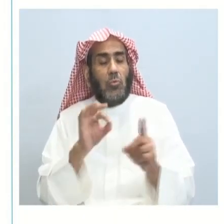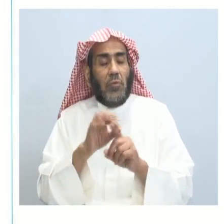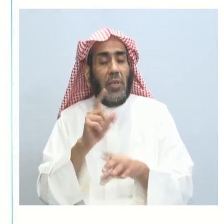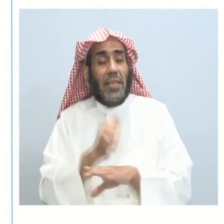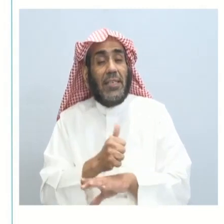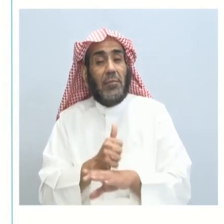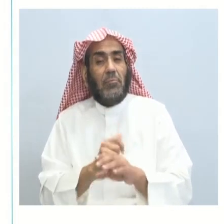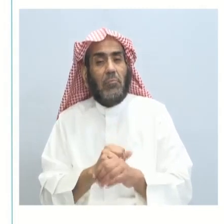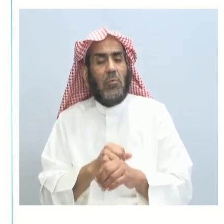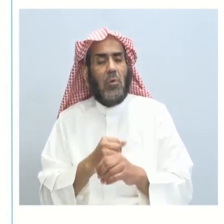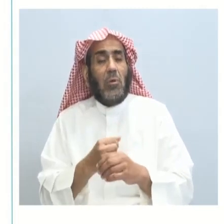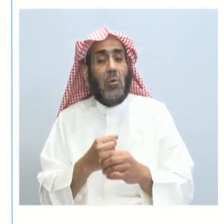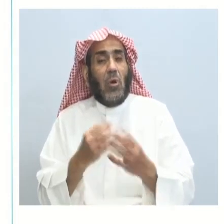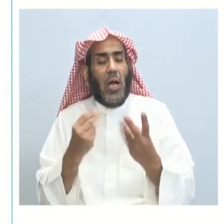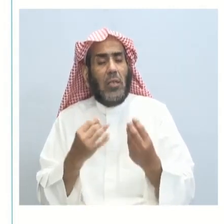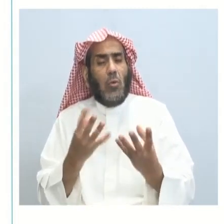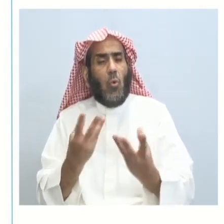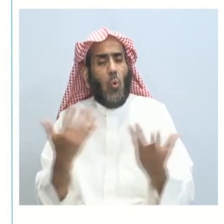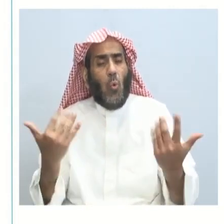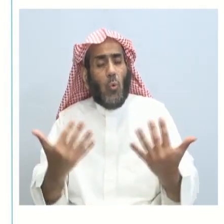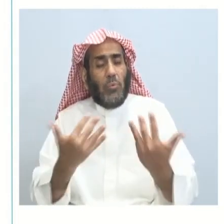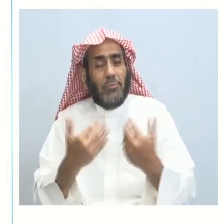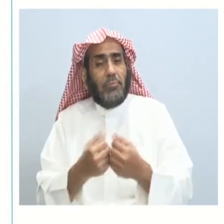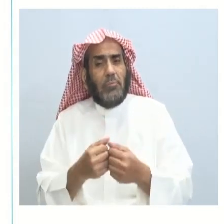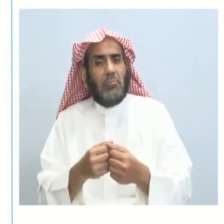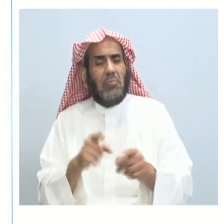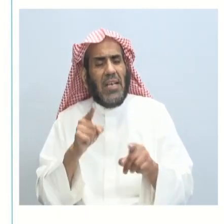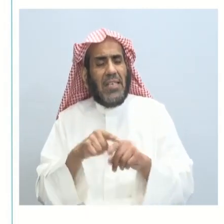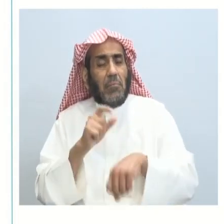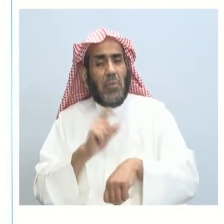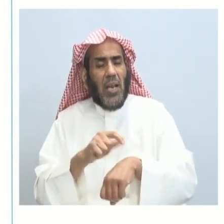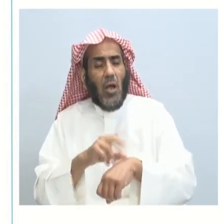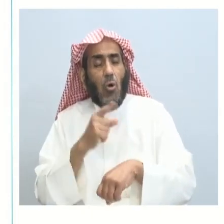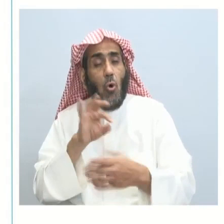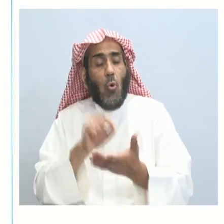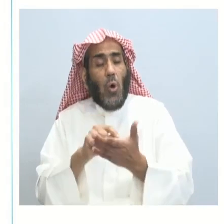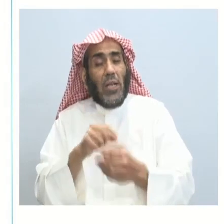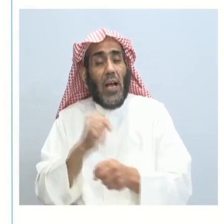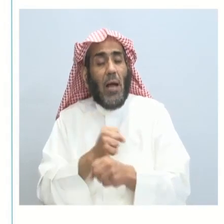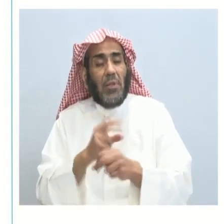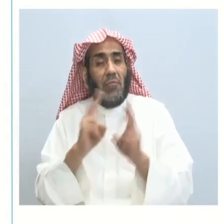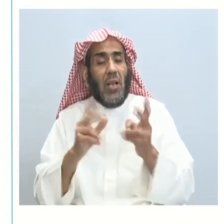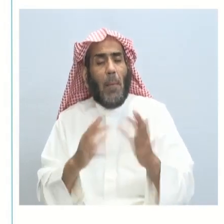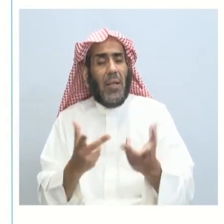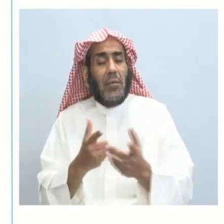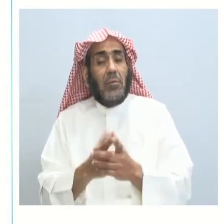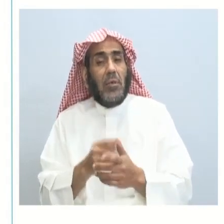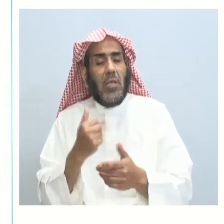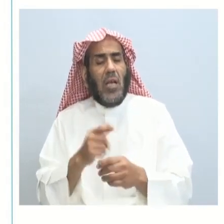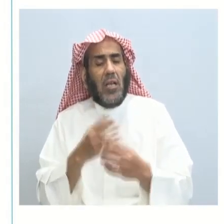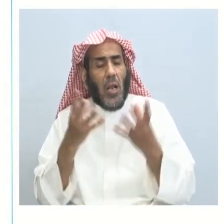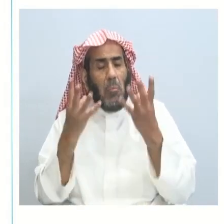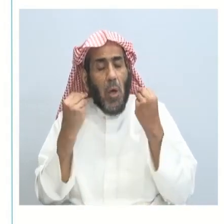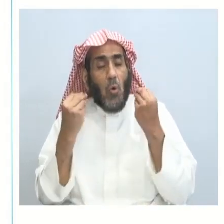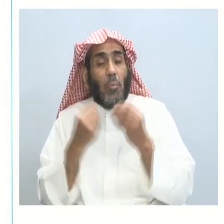الرئيس عدد الحضور انسب تاريخ ووقت لاقامه الفعاليه اذا كانت